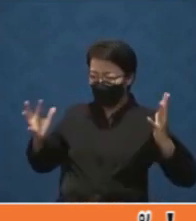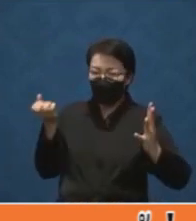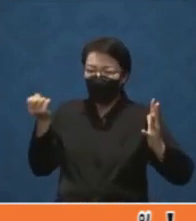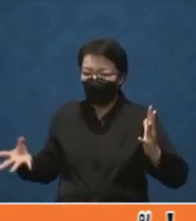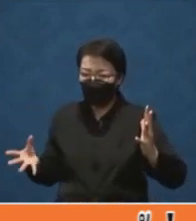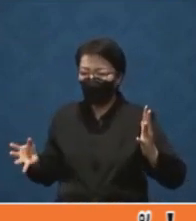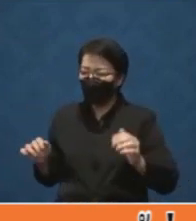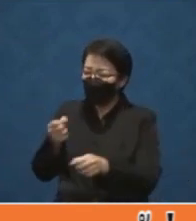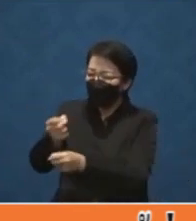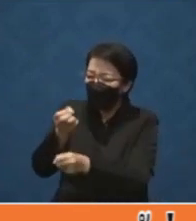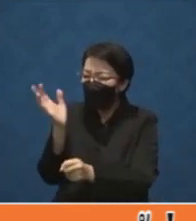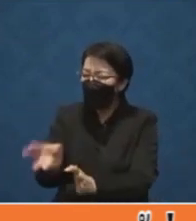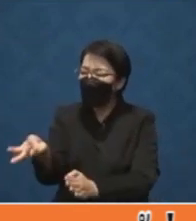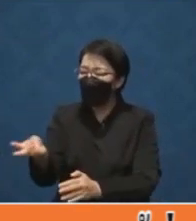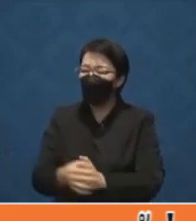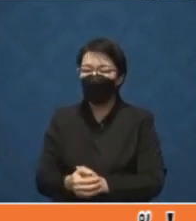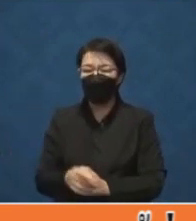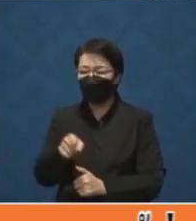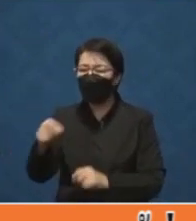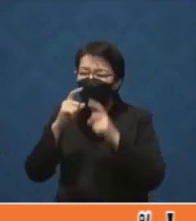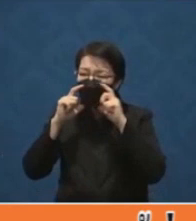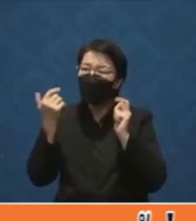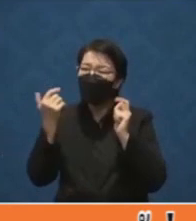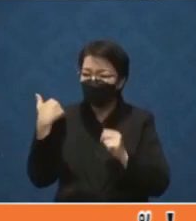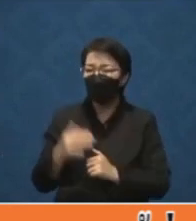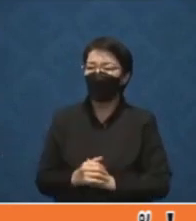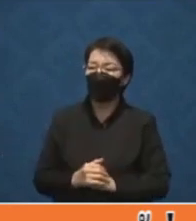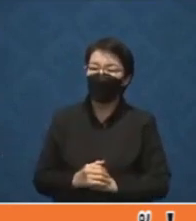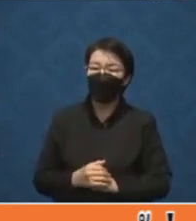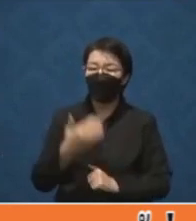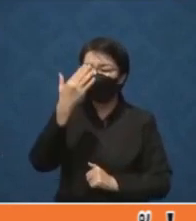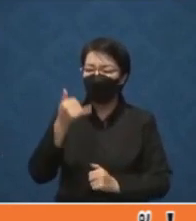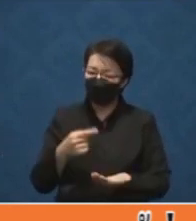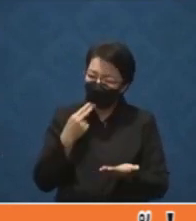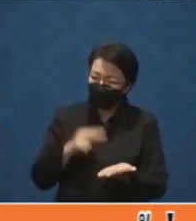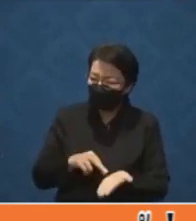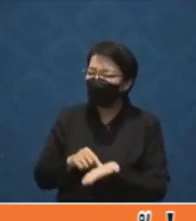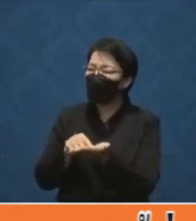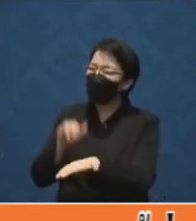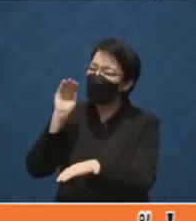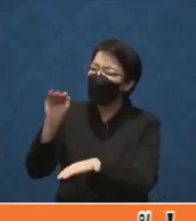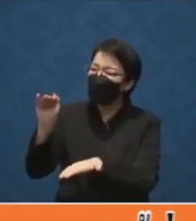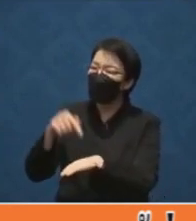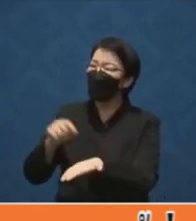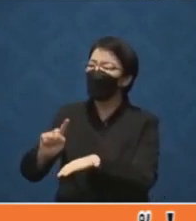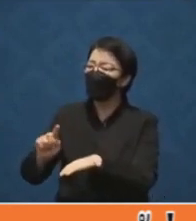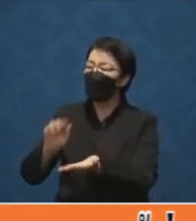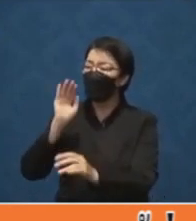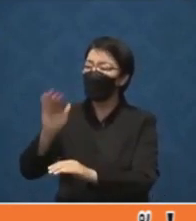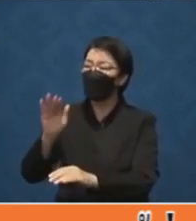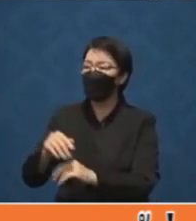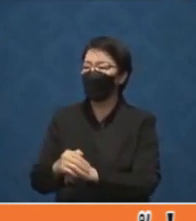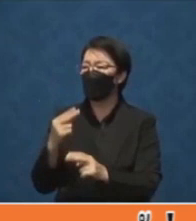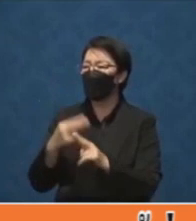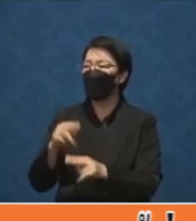ตรียมตัวป้องกันถามว่าไอ้เรื่องที่ไปยื่นคือเรื่องอะไรไปยื่นเรื่องติดตามกรณีคุณวันเ